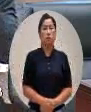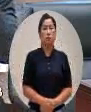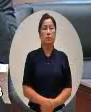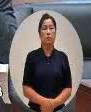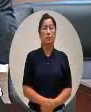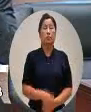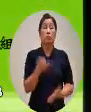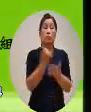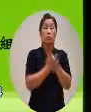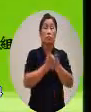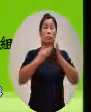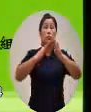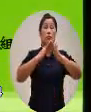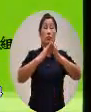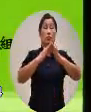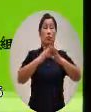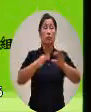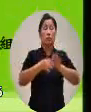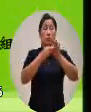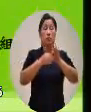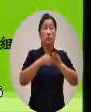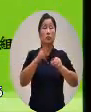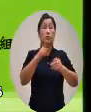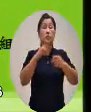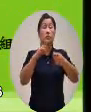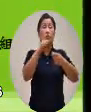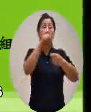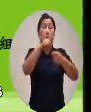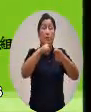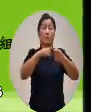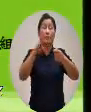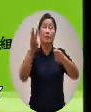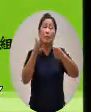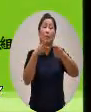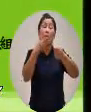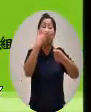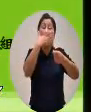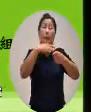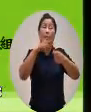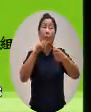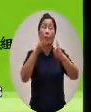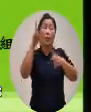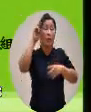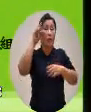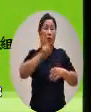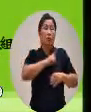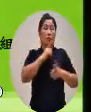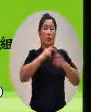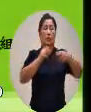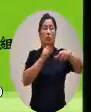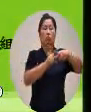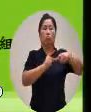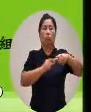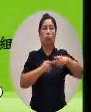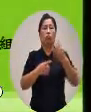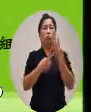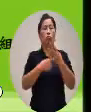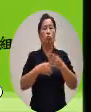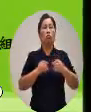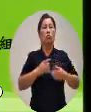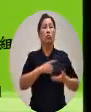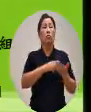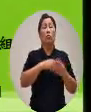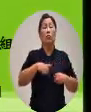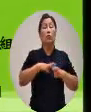那個紐約市因為他蓬勃本身是是一個這個企業界出身所以他們沒有像